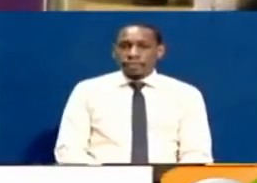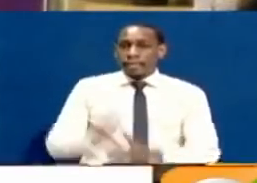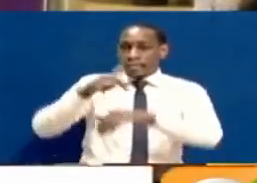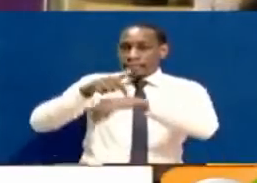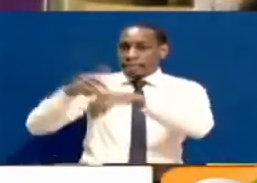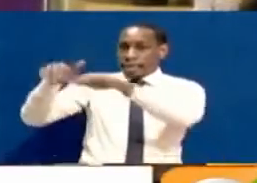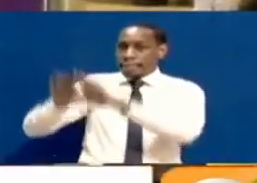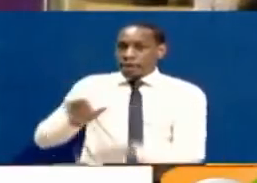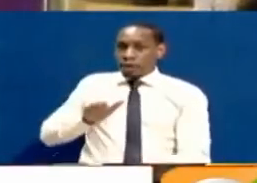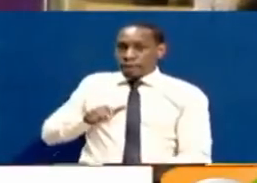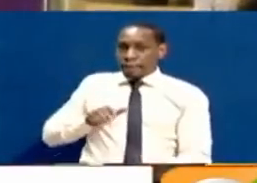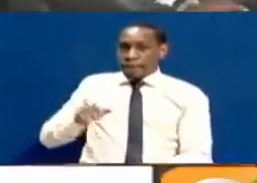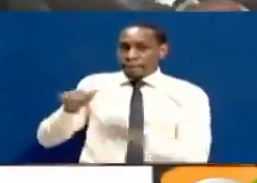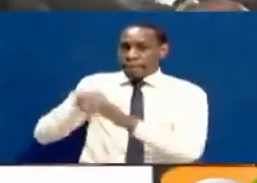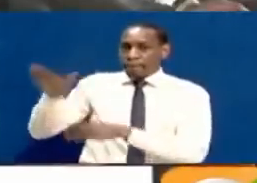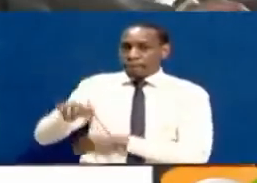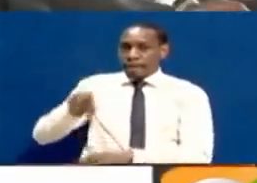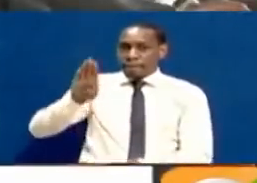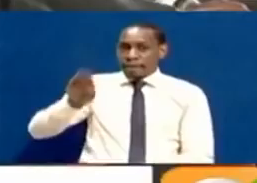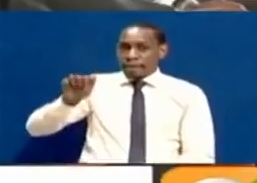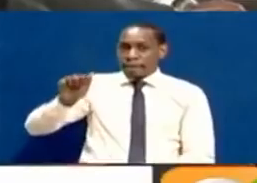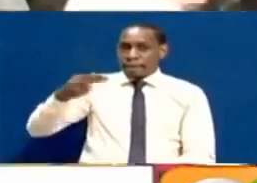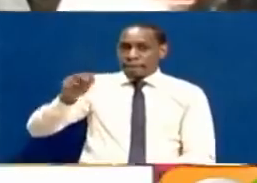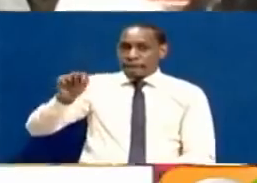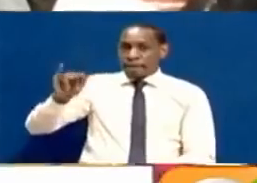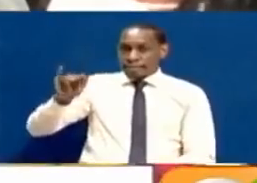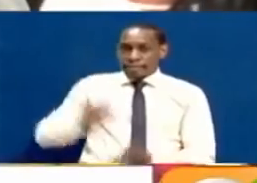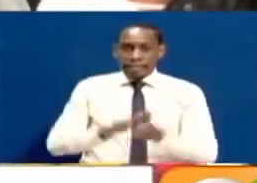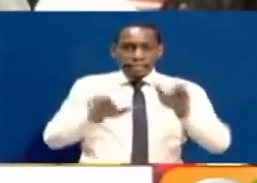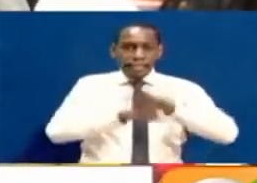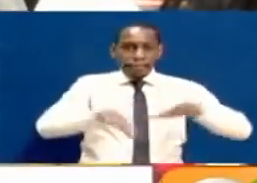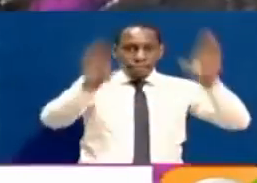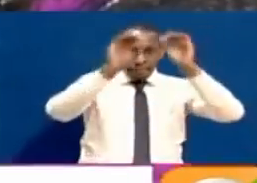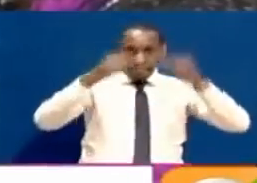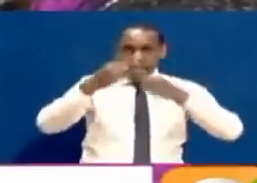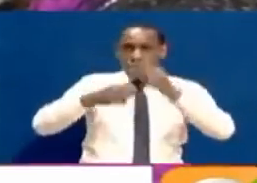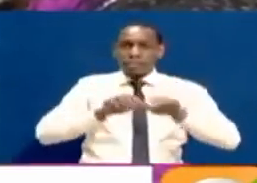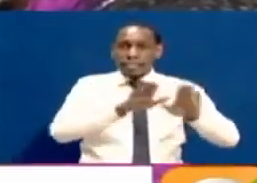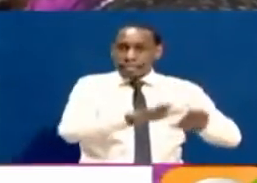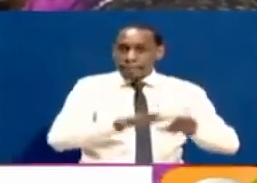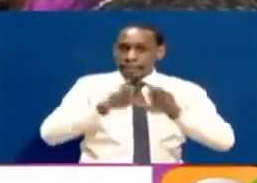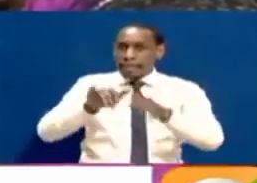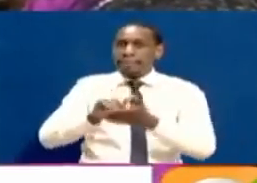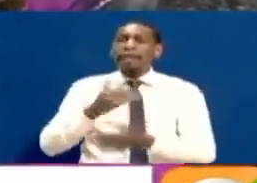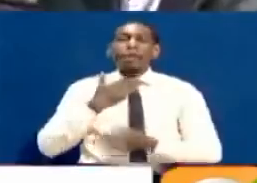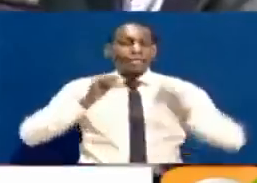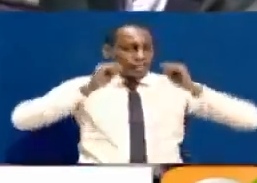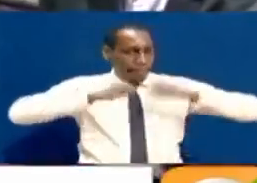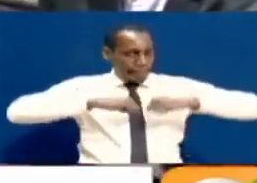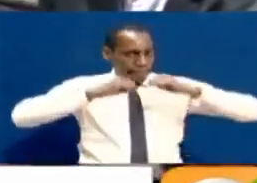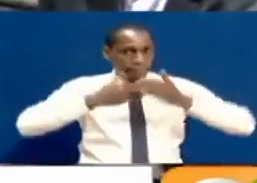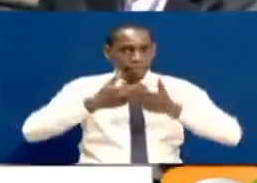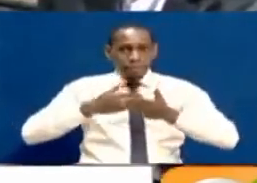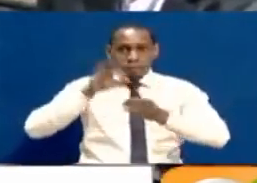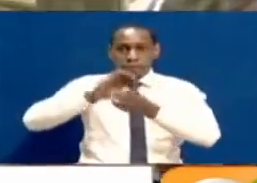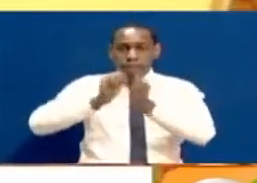Katika mazishi ya mamake mbunge wa Bahati Kimani Ngunjiri, naibu rais aliendeleza kampeni za kutaka makubaliano kabla